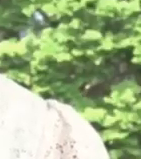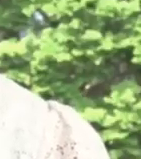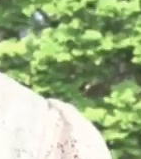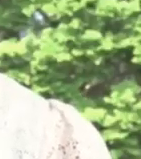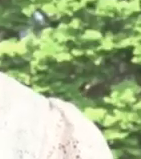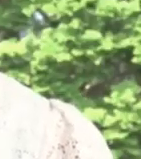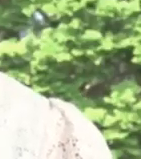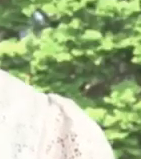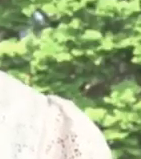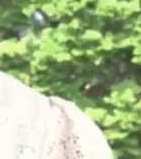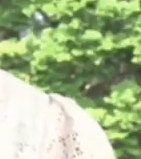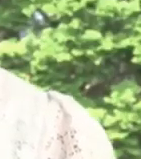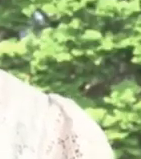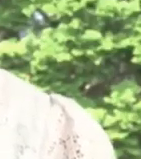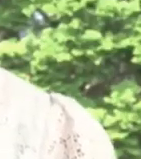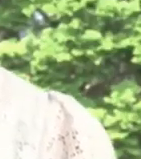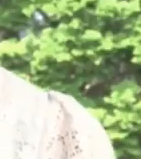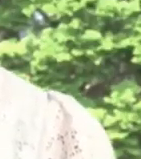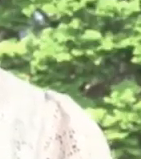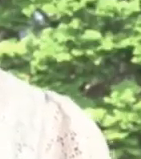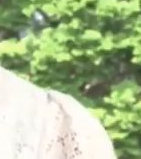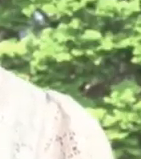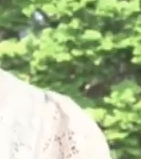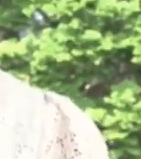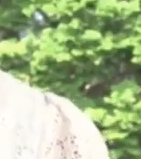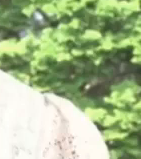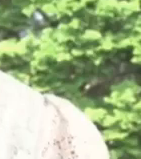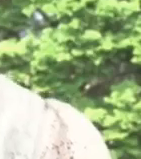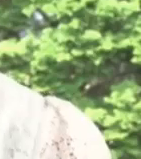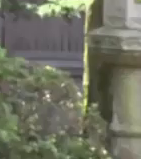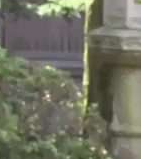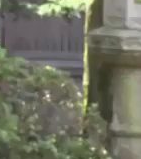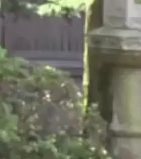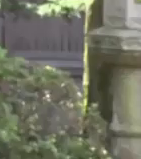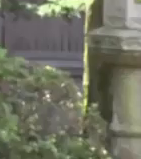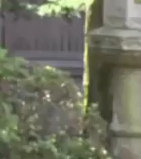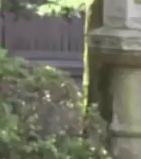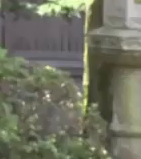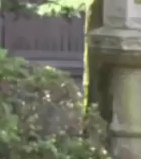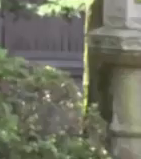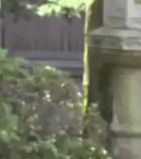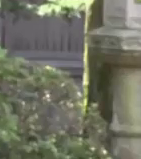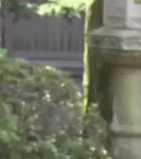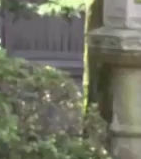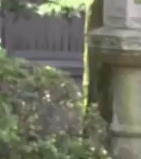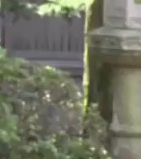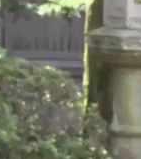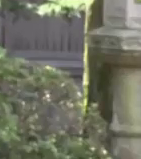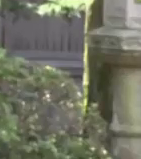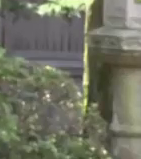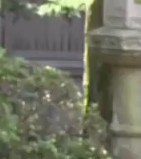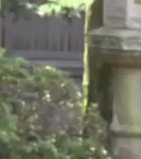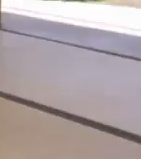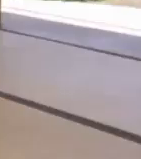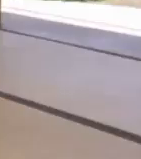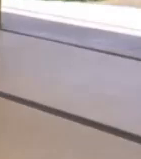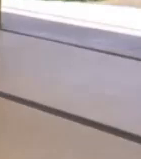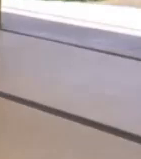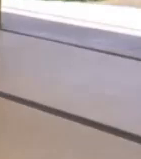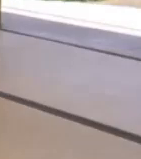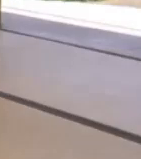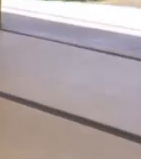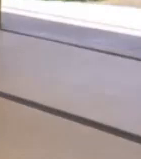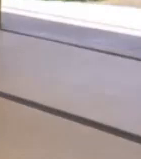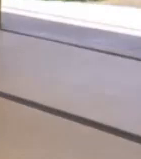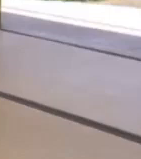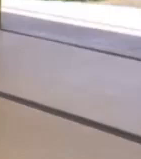ばちゃんがちょっとおいでおいでって家に上がってお茶飲んでおいて、 あ、聞いたことあります 言われた思い出があって、もう本